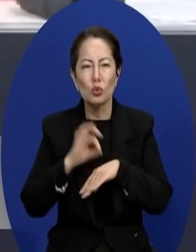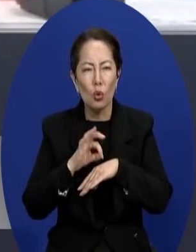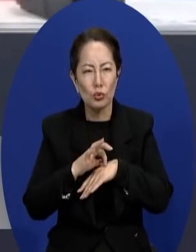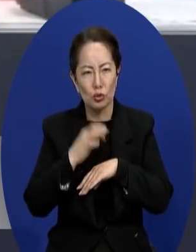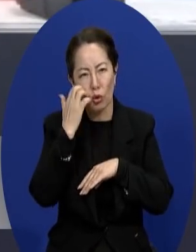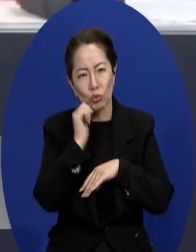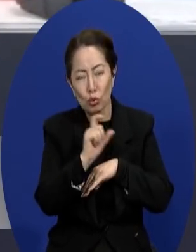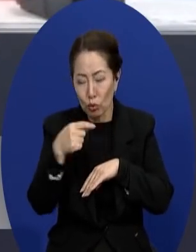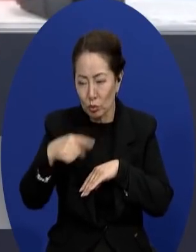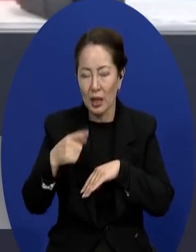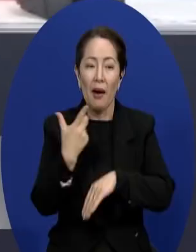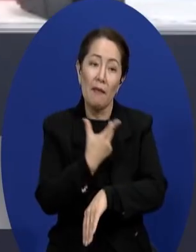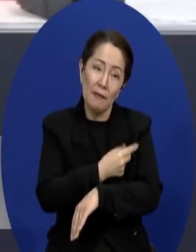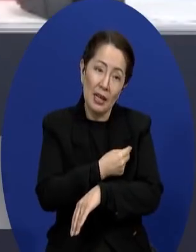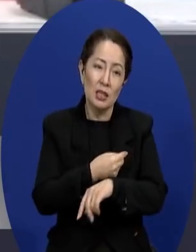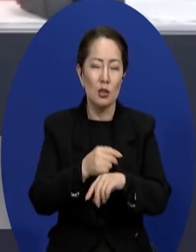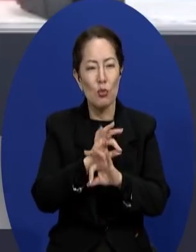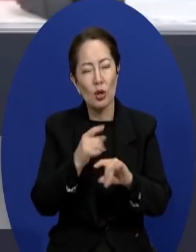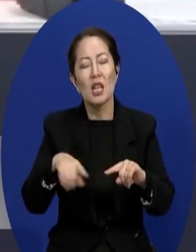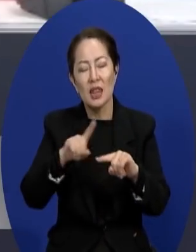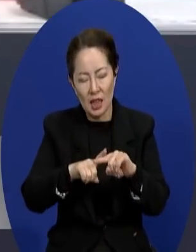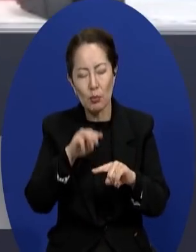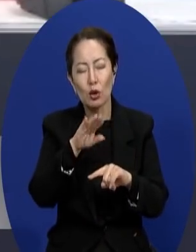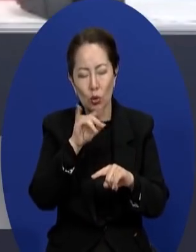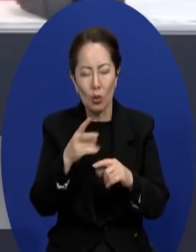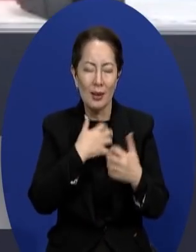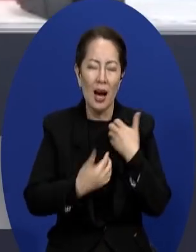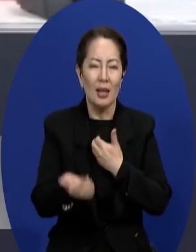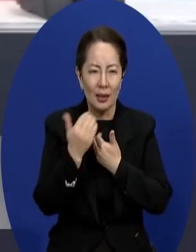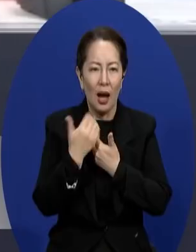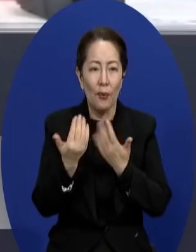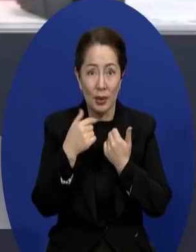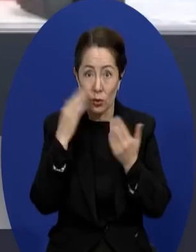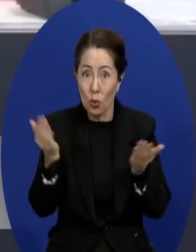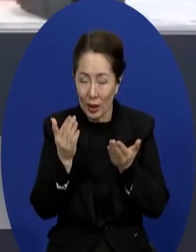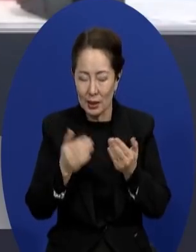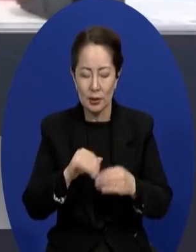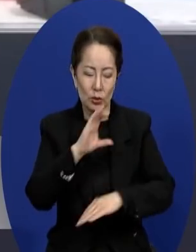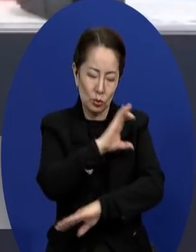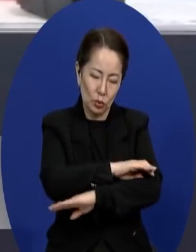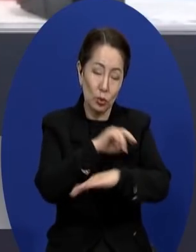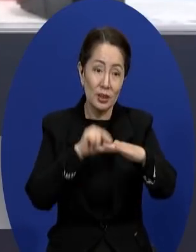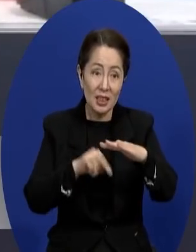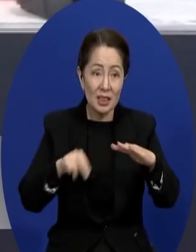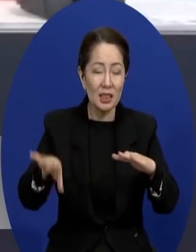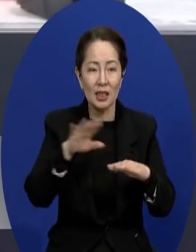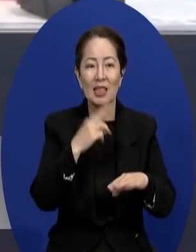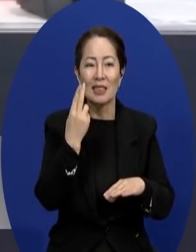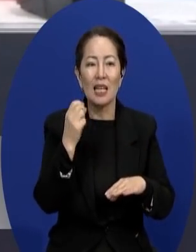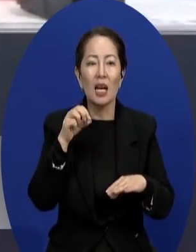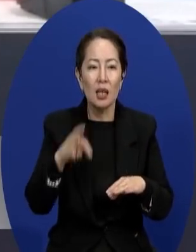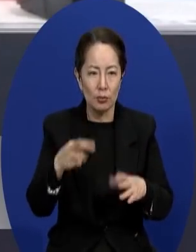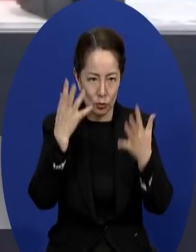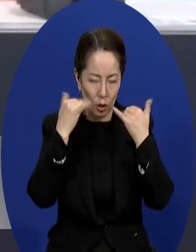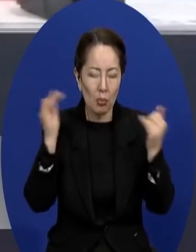хүмүүсийг вакцины бүрэн болон нэмэлт тунд яаралтай хамруулахыг уриалж байна. Үүний зэрэгцээ сургуульд цэцэрлэгийг аль болох цахим байдлаар